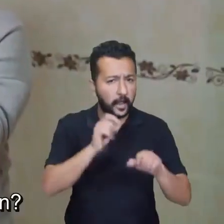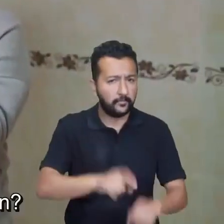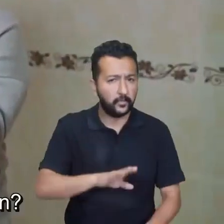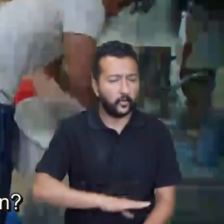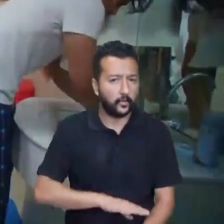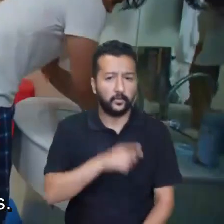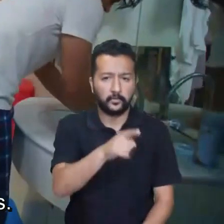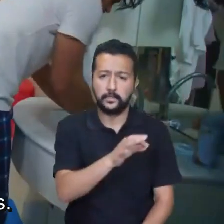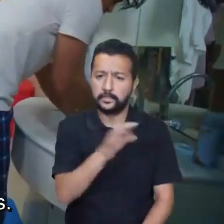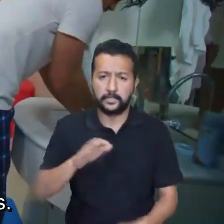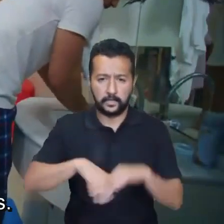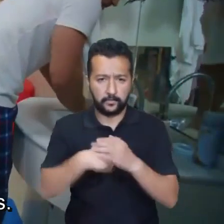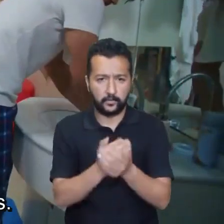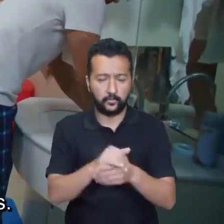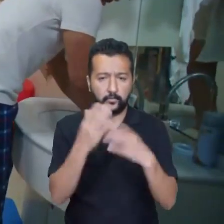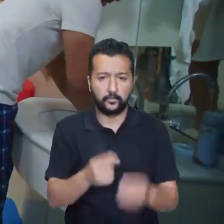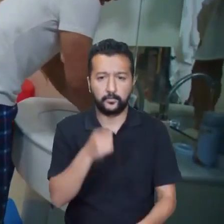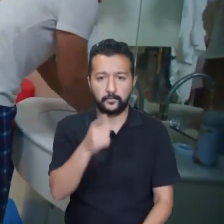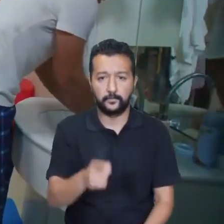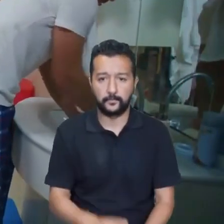yapıyorsun oğlum? Hiç anne elimi görüm.